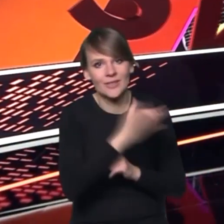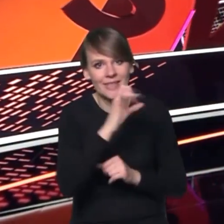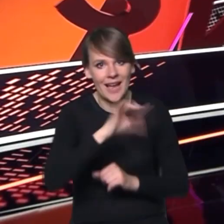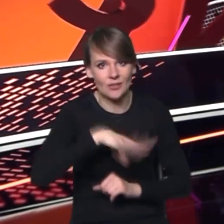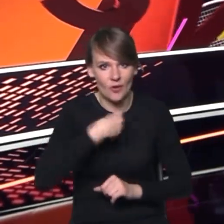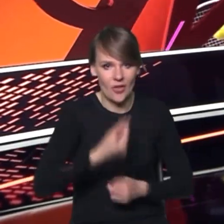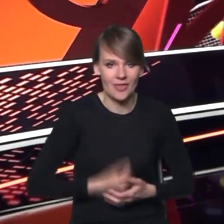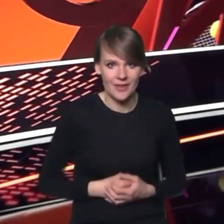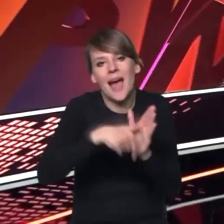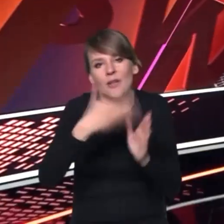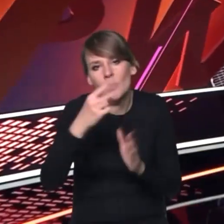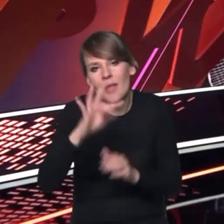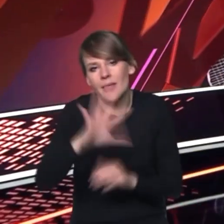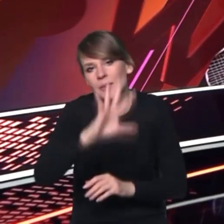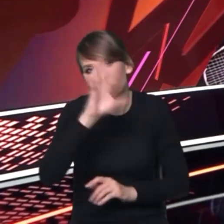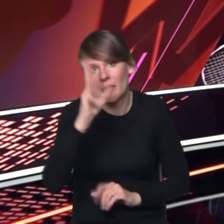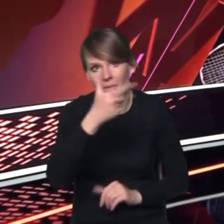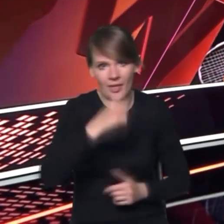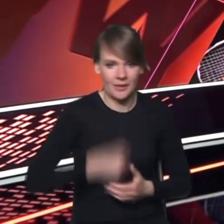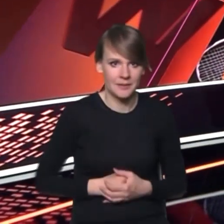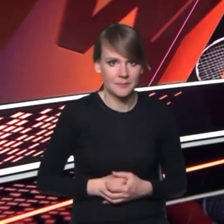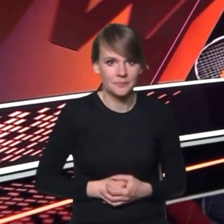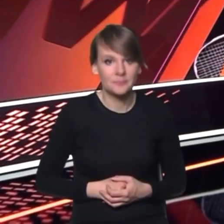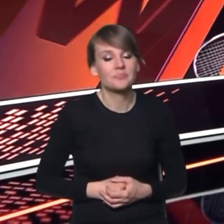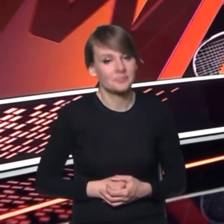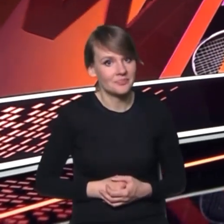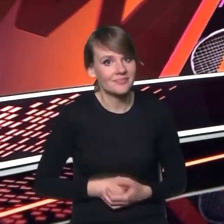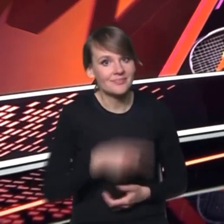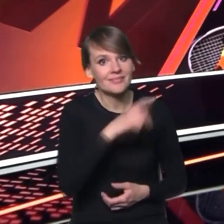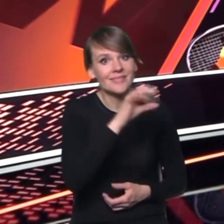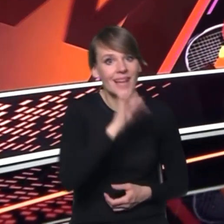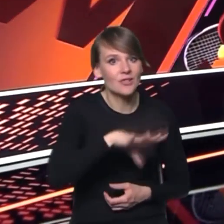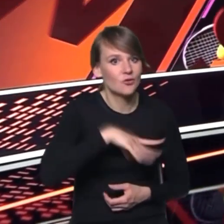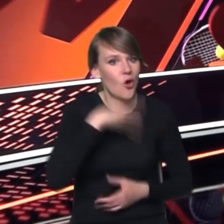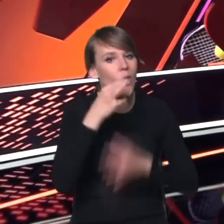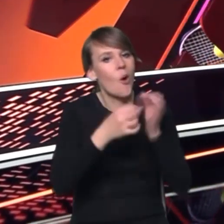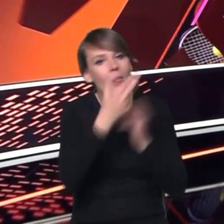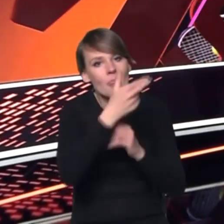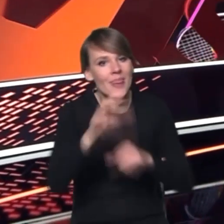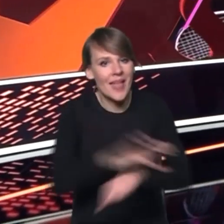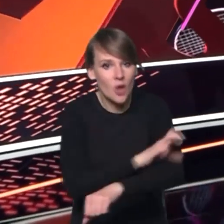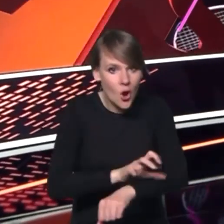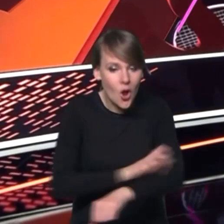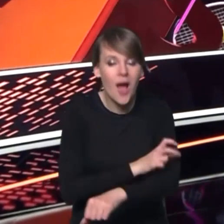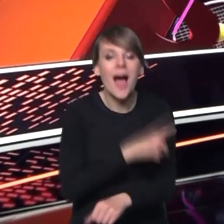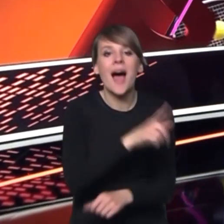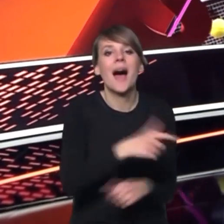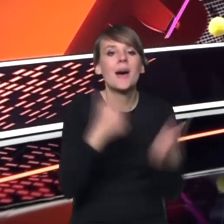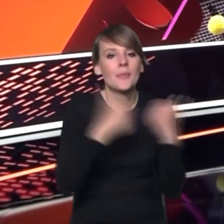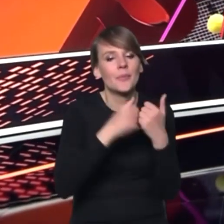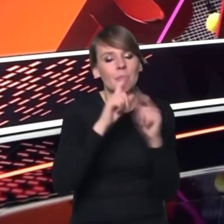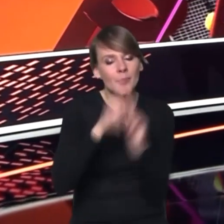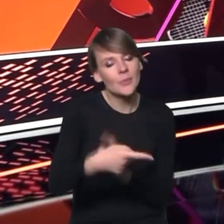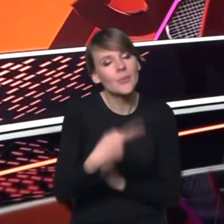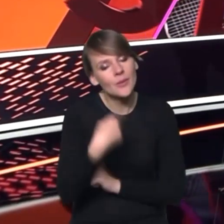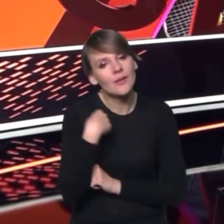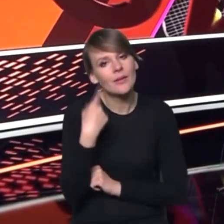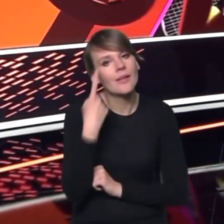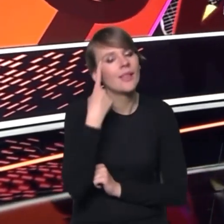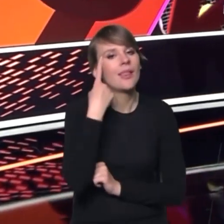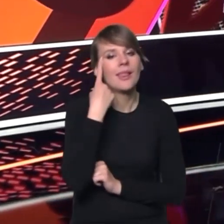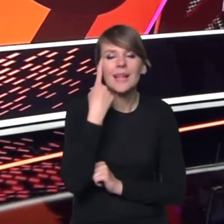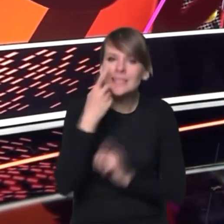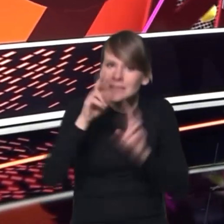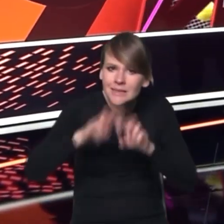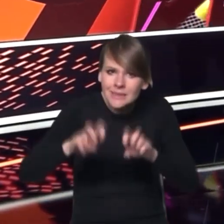słuchamy. Tak, Iga Świątek powiedziała o technologii i po tym spotkaniu właśnie słuchając Igi, to mnie zainspirowało do tego, żeby zagłębić